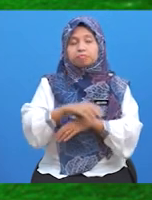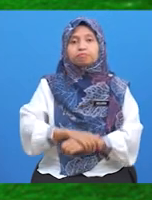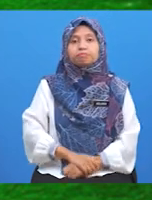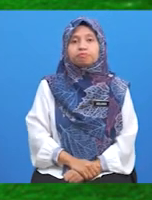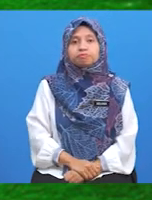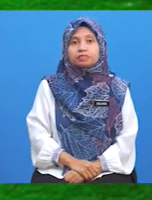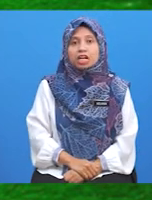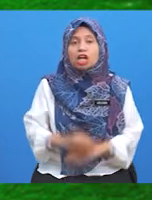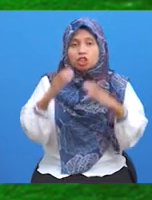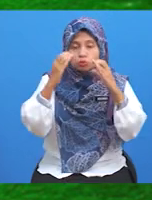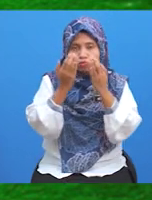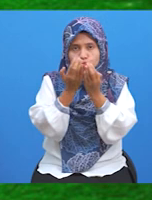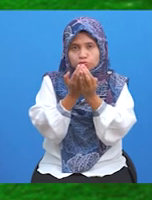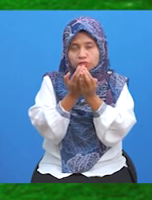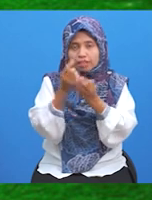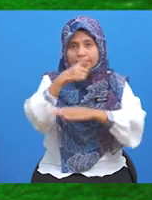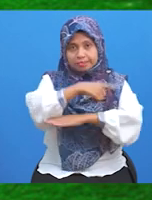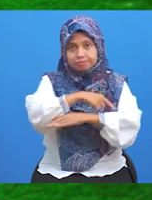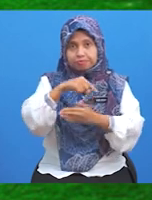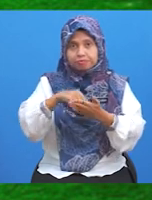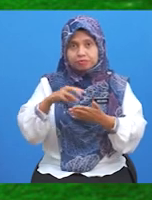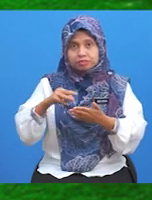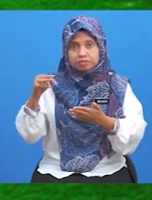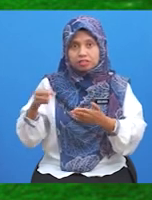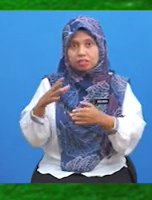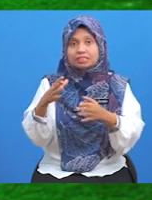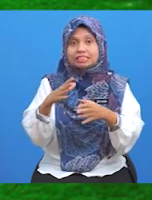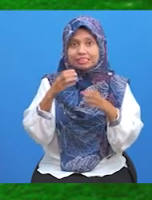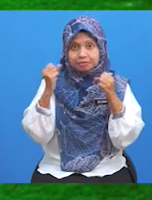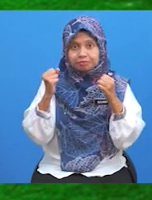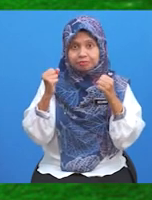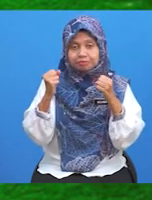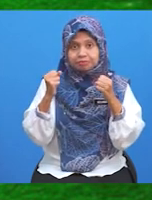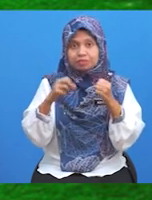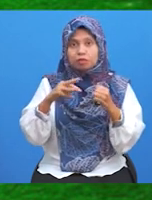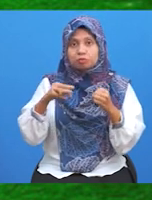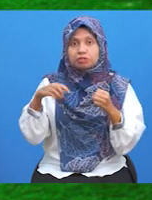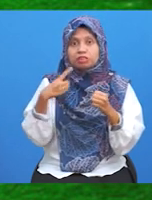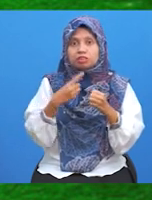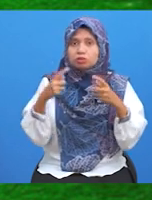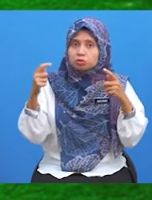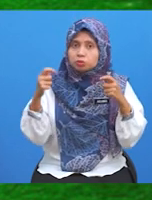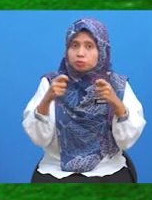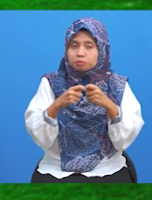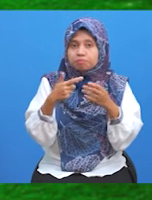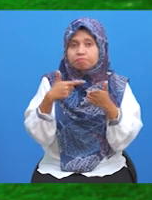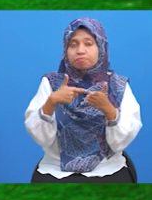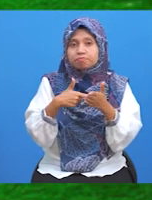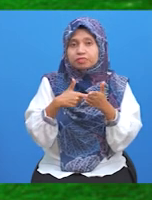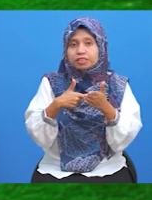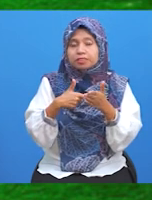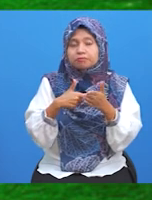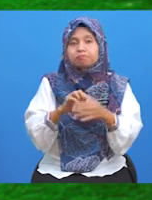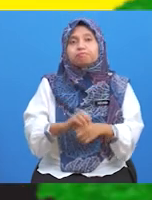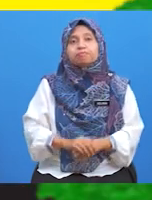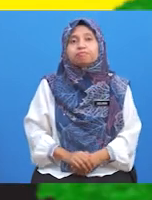semua? Cikgu doakan hari ini murid-murid dalam keadaan sihat. Murid-murid, kita bertemu kembali di rancangan TV